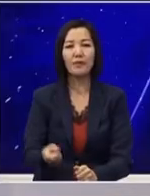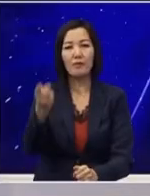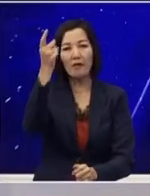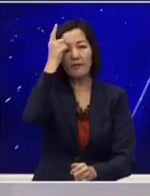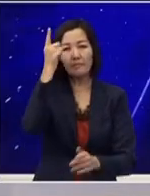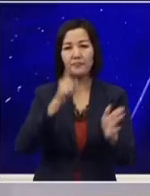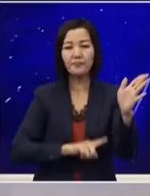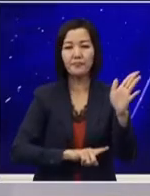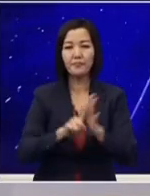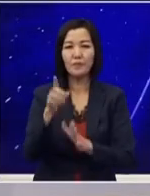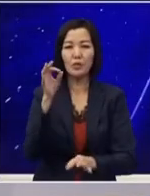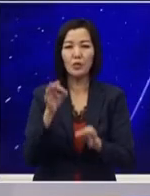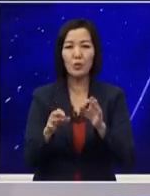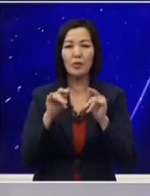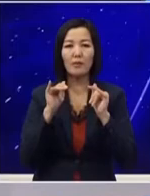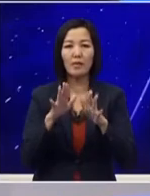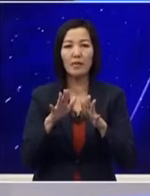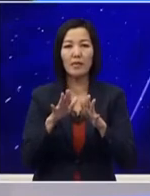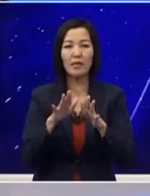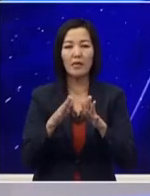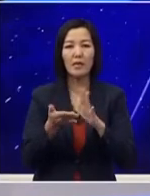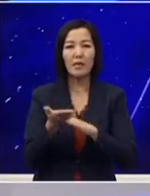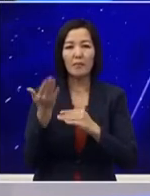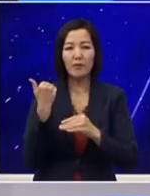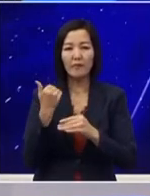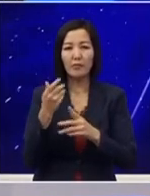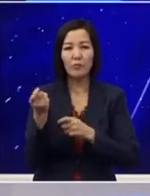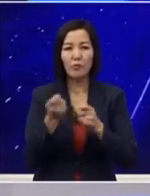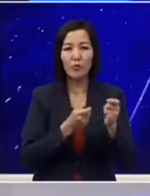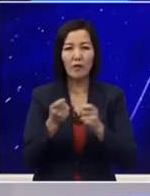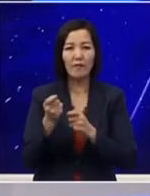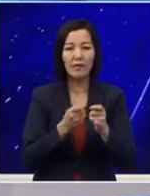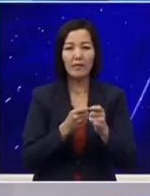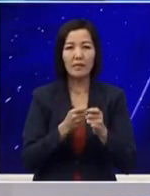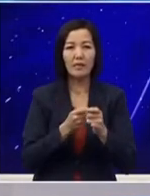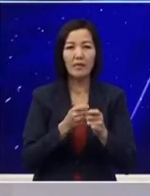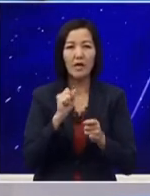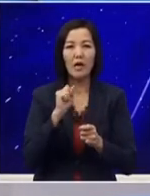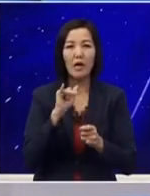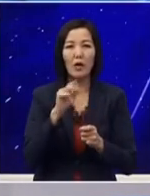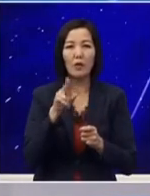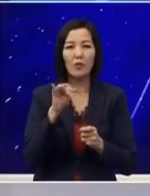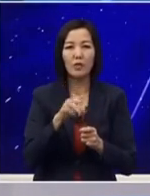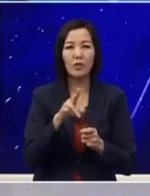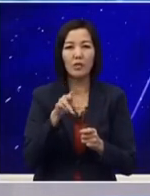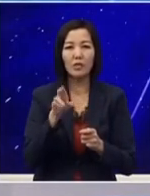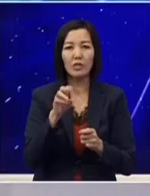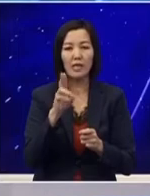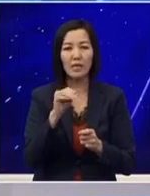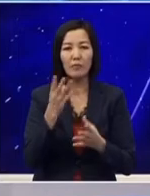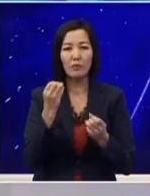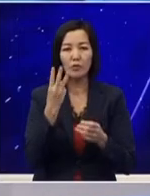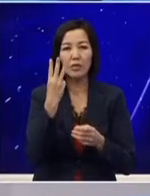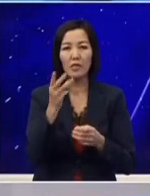В Германии начался судебный процесс над бывшим руководителем автоконцерна Audi Рупертом Штадлером и еще